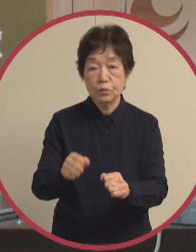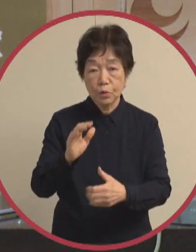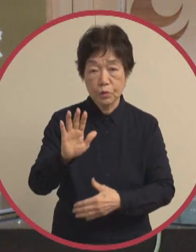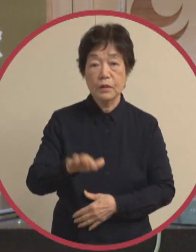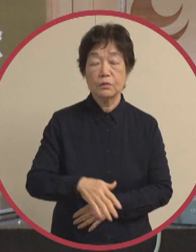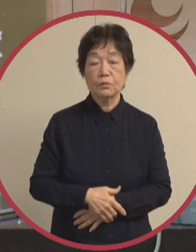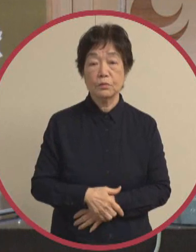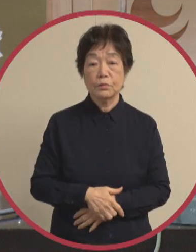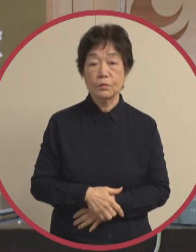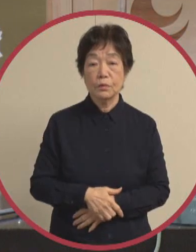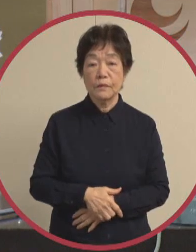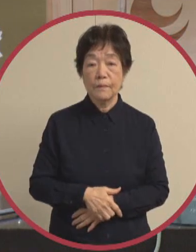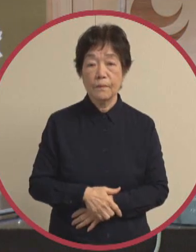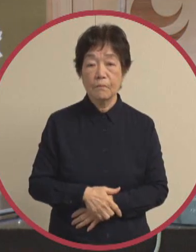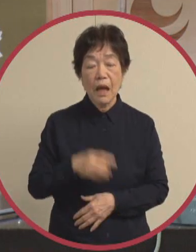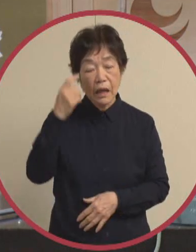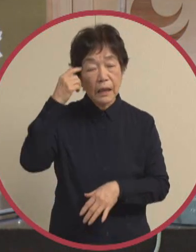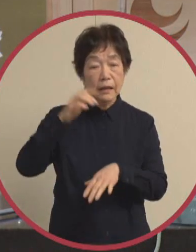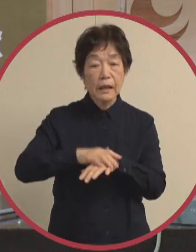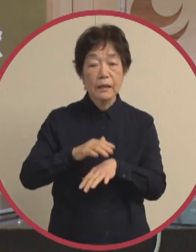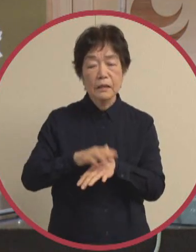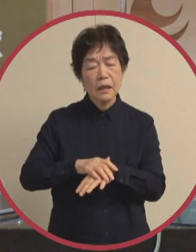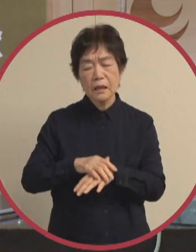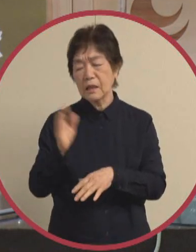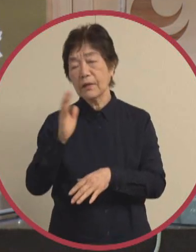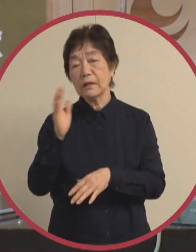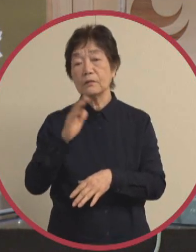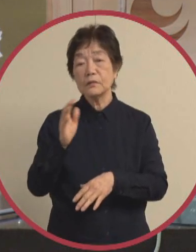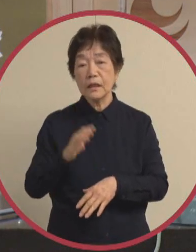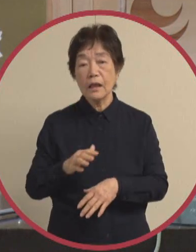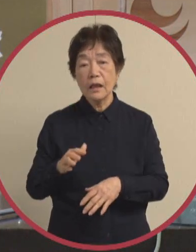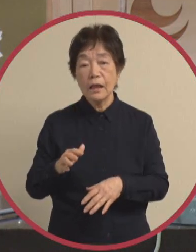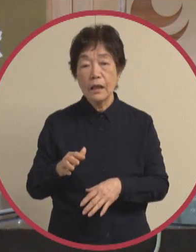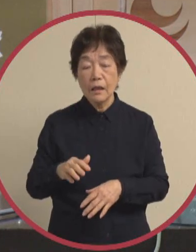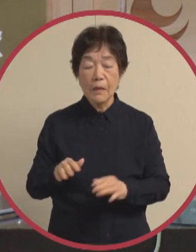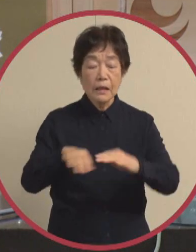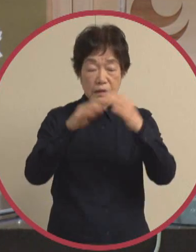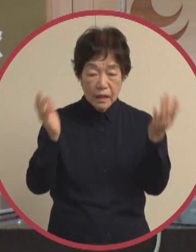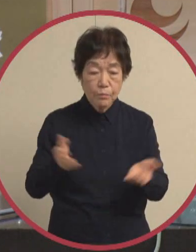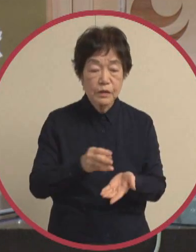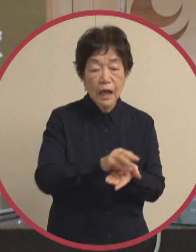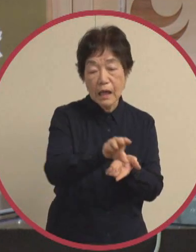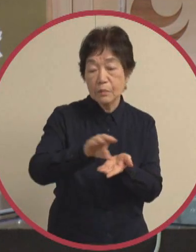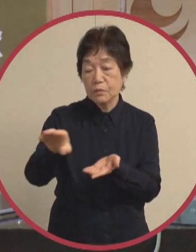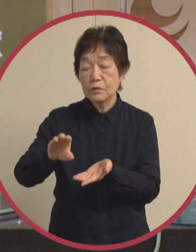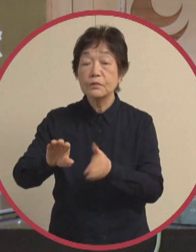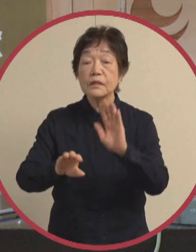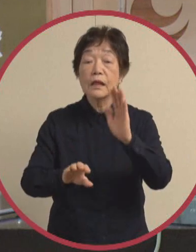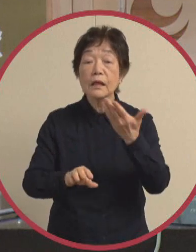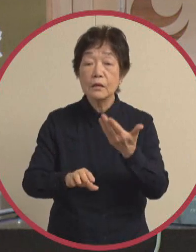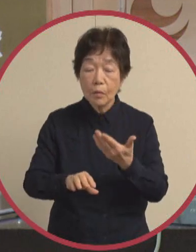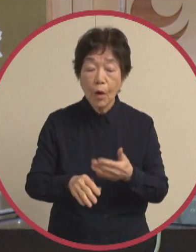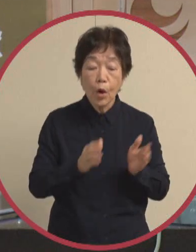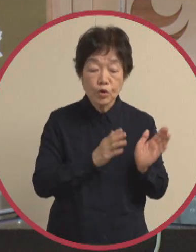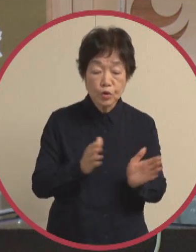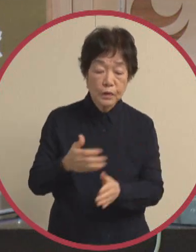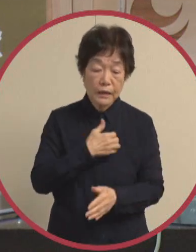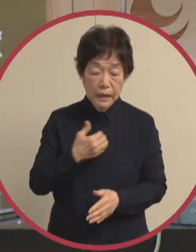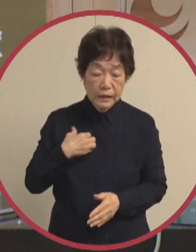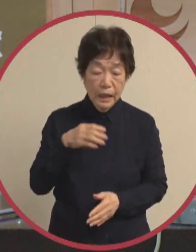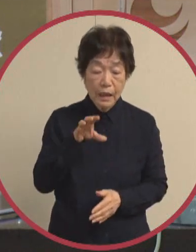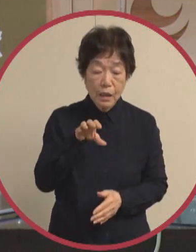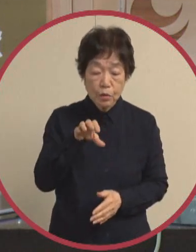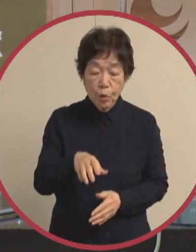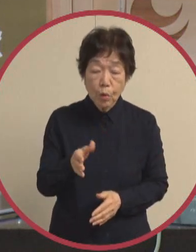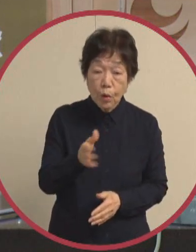ということでありまして、まあ、そういう意味では考え方っていうよりも全部に配分するという中で、準備ができたところから、